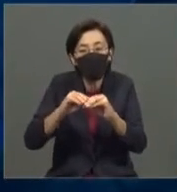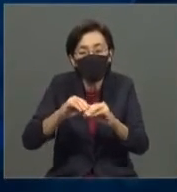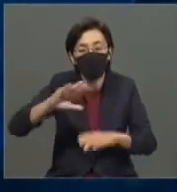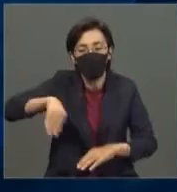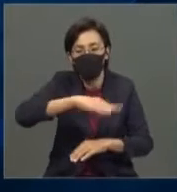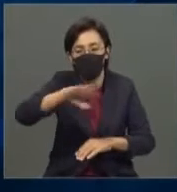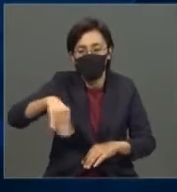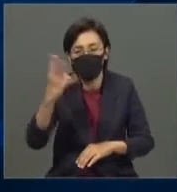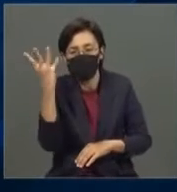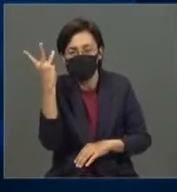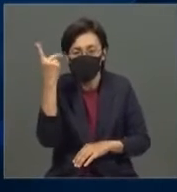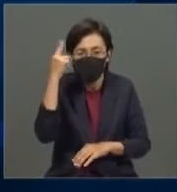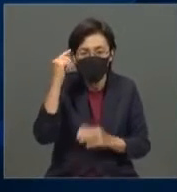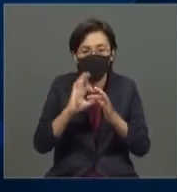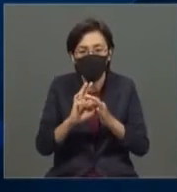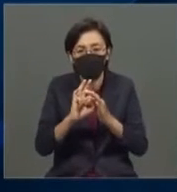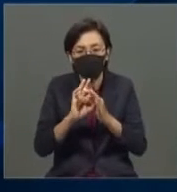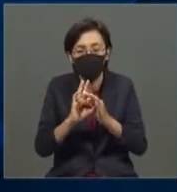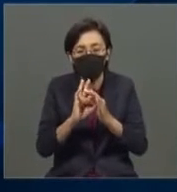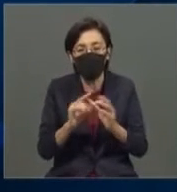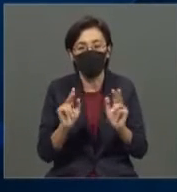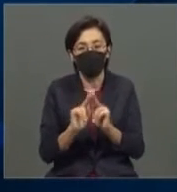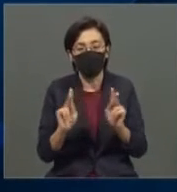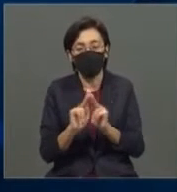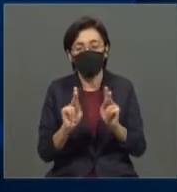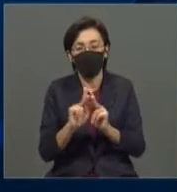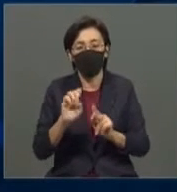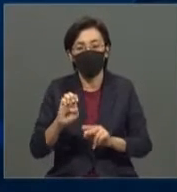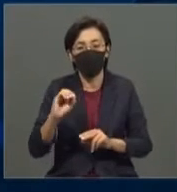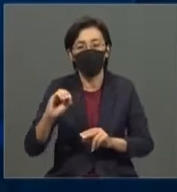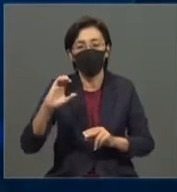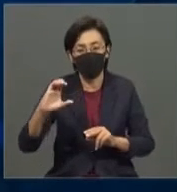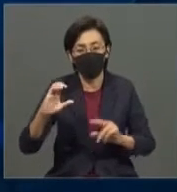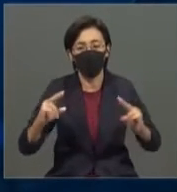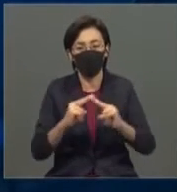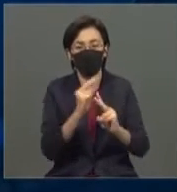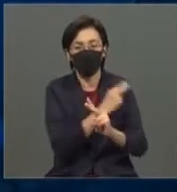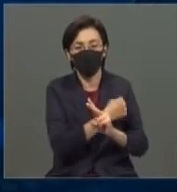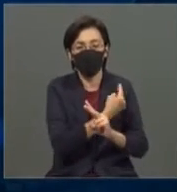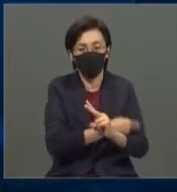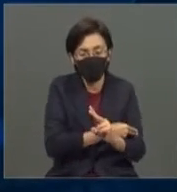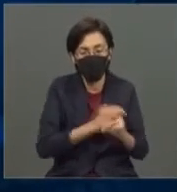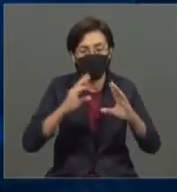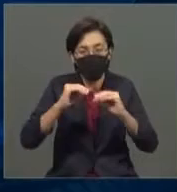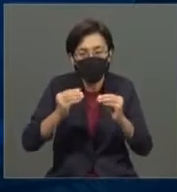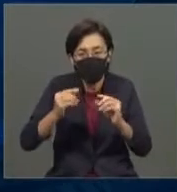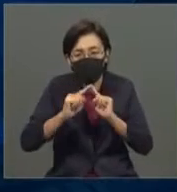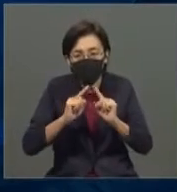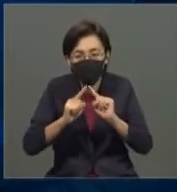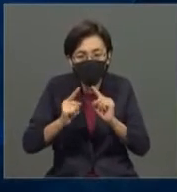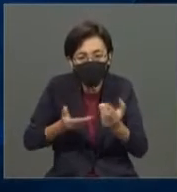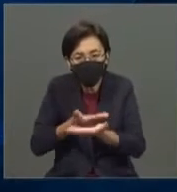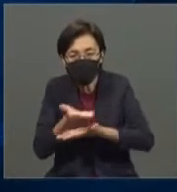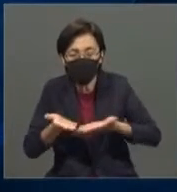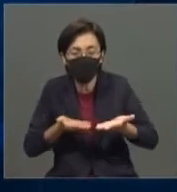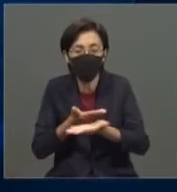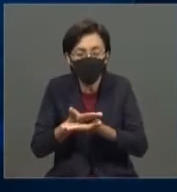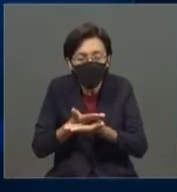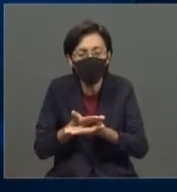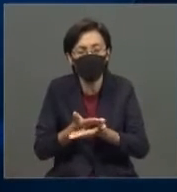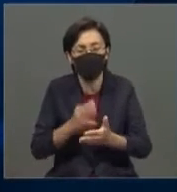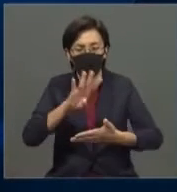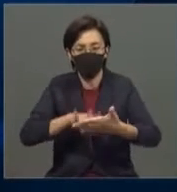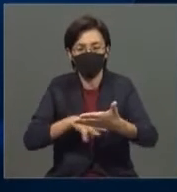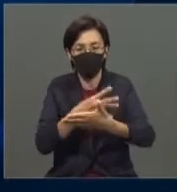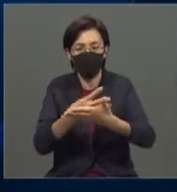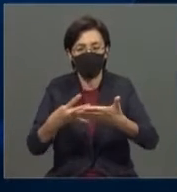วลใจของทางคณะกรรมการ EOC ที่กระทรวงสาธารณสุขก็ได้มีการประชุมพูดคุยกันเพื่อที่จะวาง